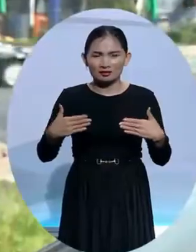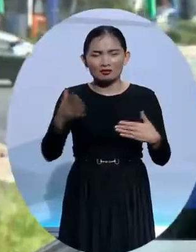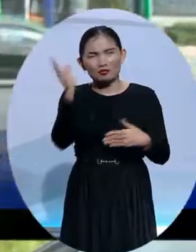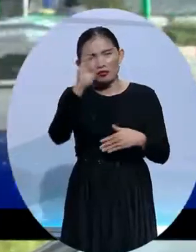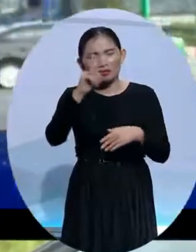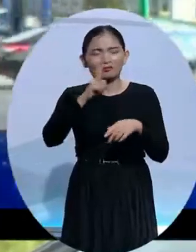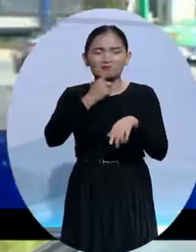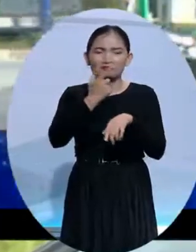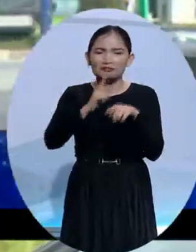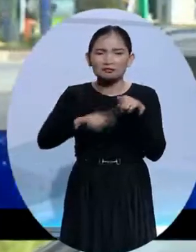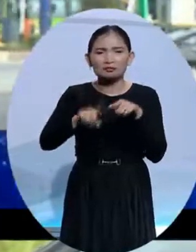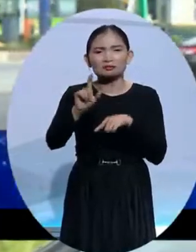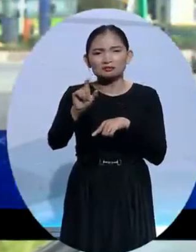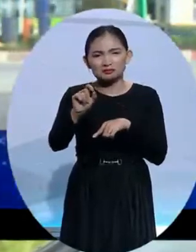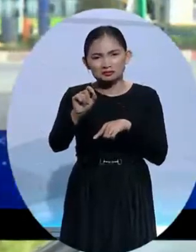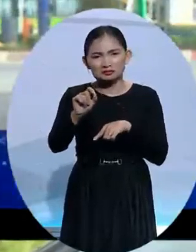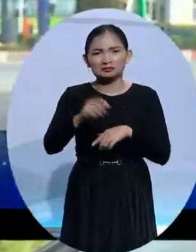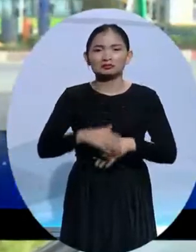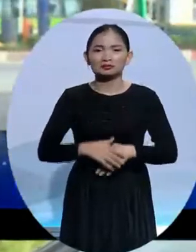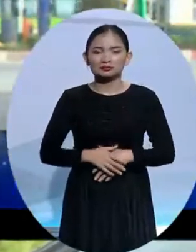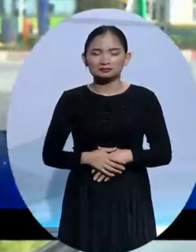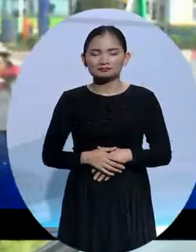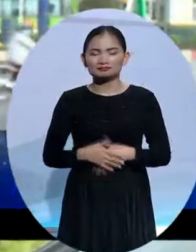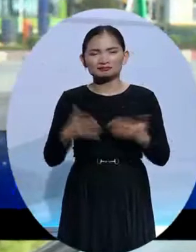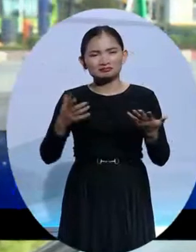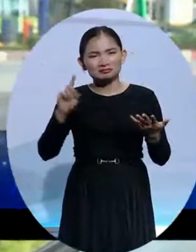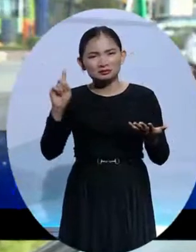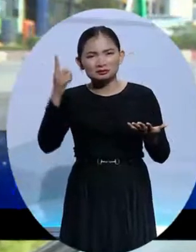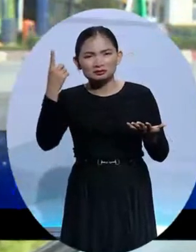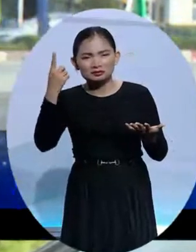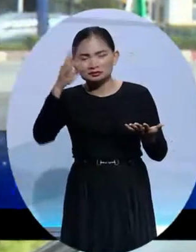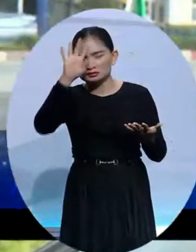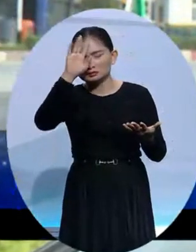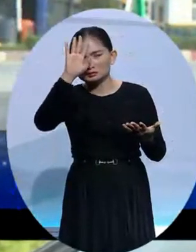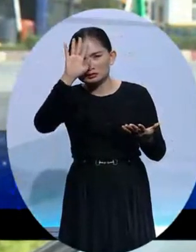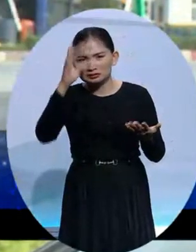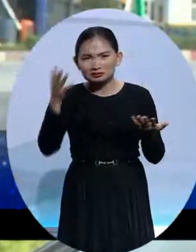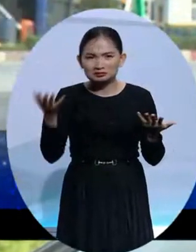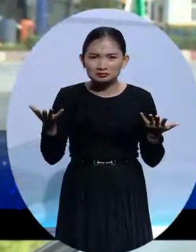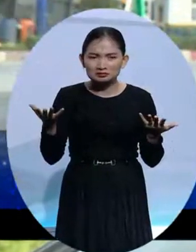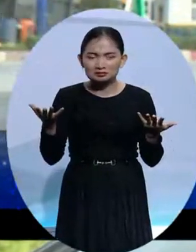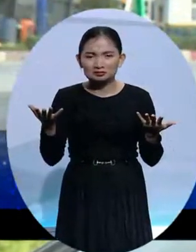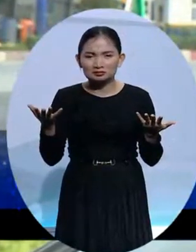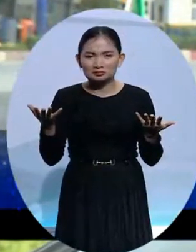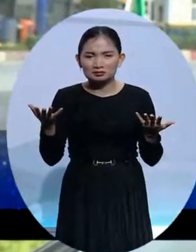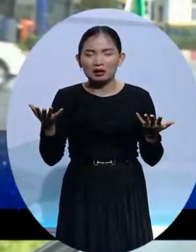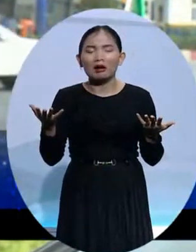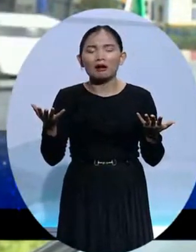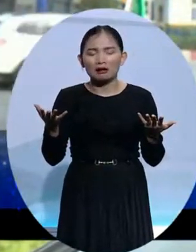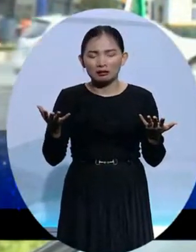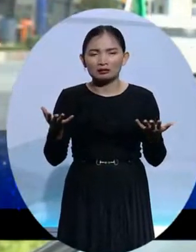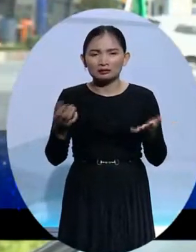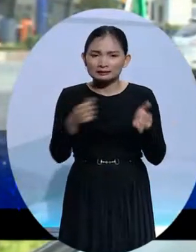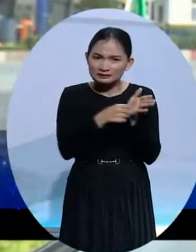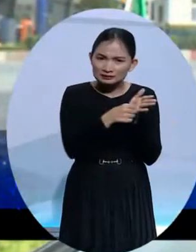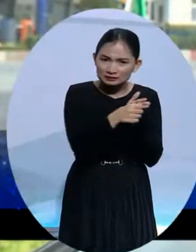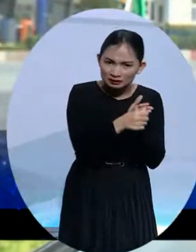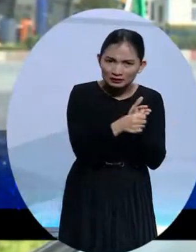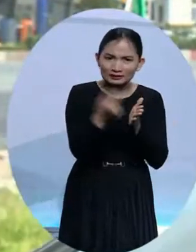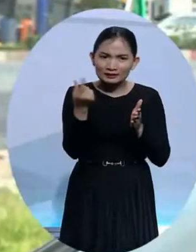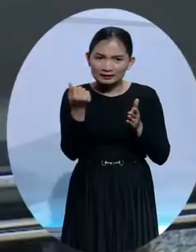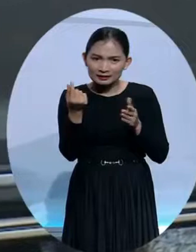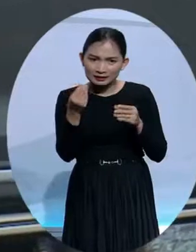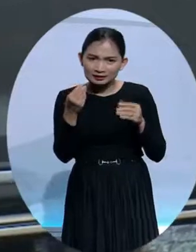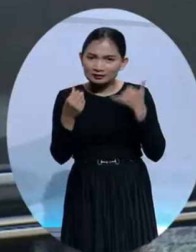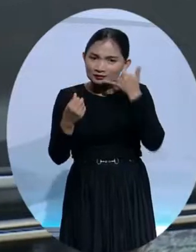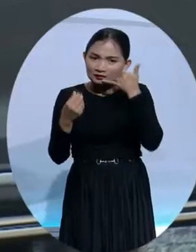Bắt đầu thì mình rắc rối, mình chưa biết cách để đi gì thôi, chứ còn thực sự dán rồi, mình hướng dẫn mà nạp tiền vô thì mình mấy cái đó mình chủ động được, nếu mình biết cách làm thì chủ động